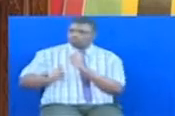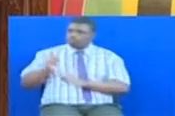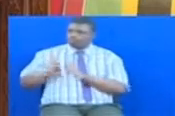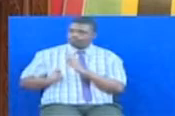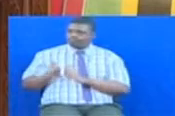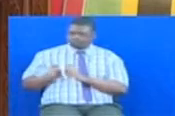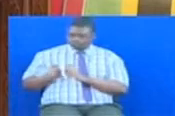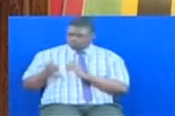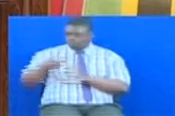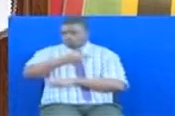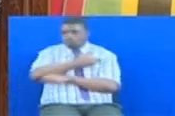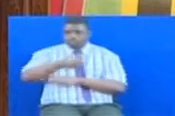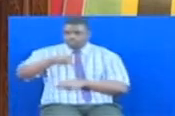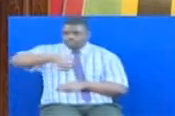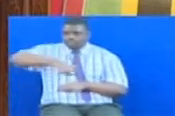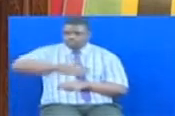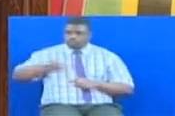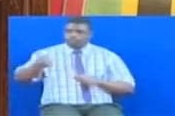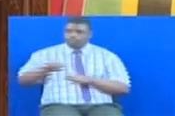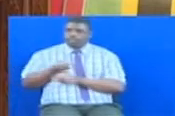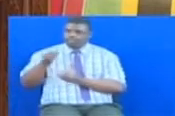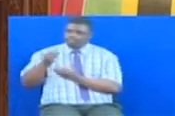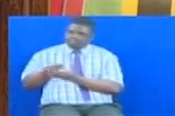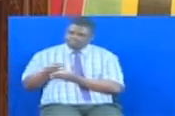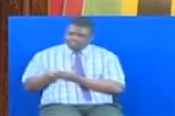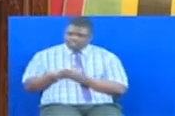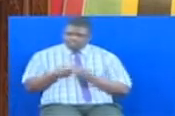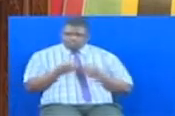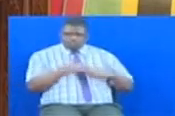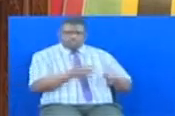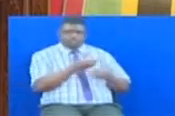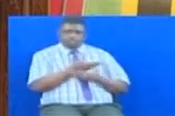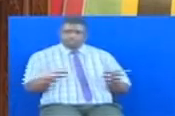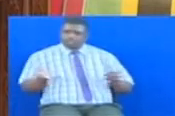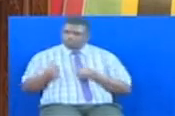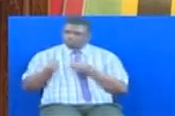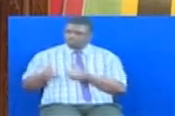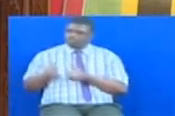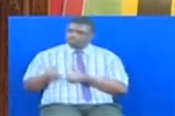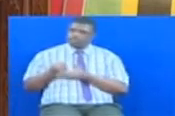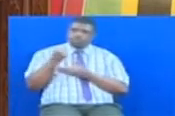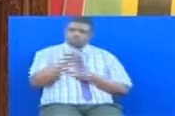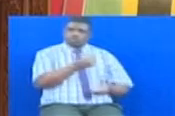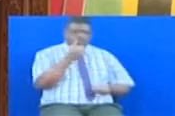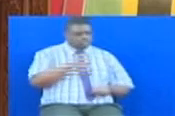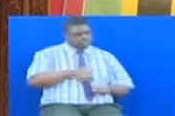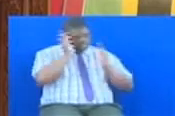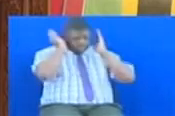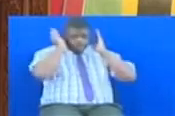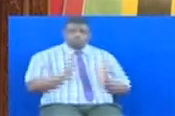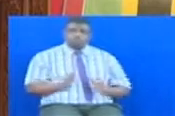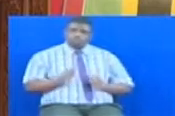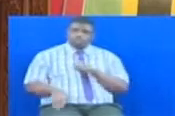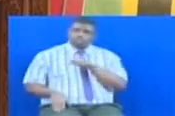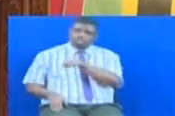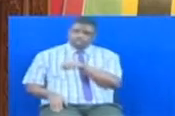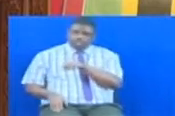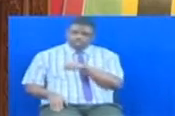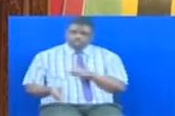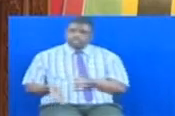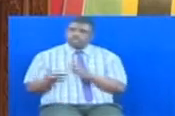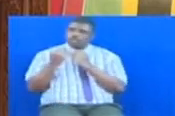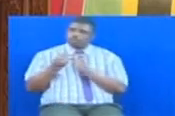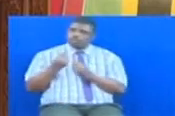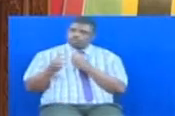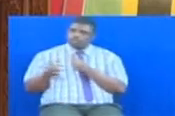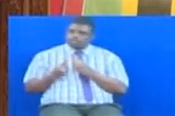sasa sianze kupata pesa na ziweze nazo kujiendesha bila kutegemea ruzuku kutoka serikali kuu. Hayo mimi ndicho nachoweza kusema na